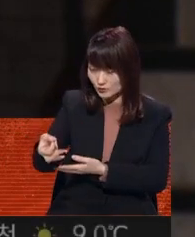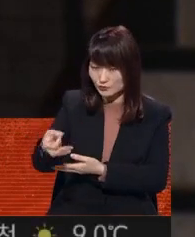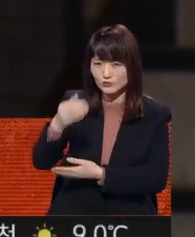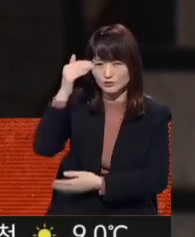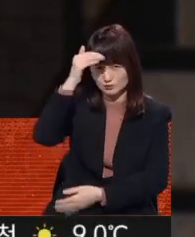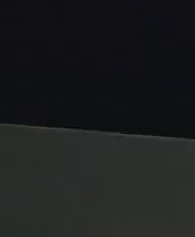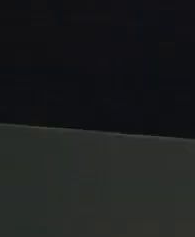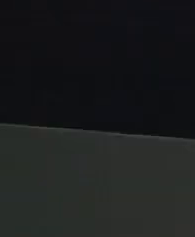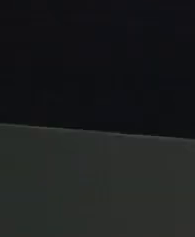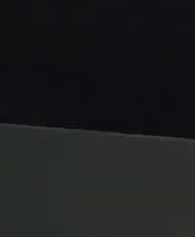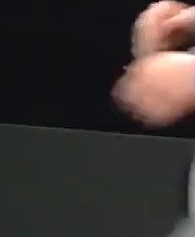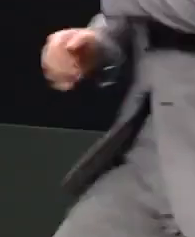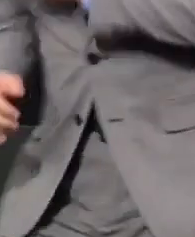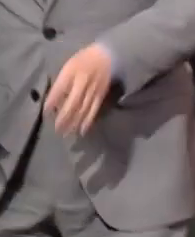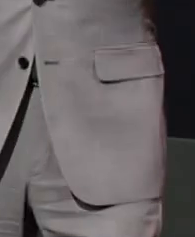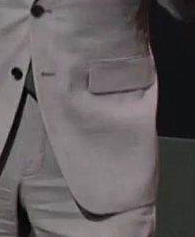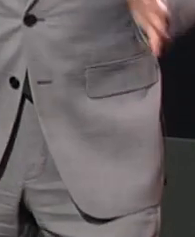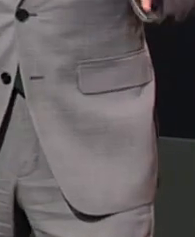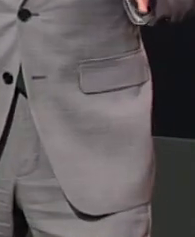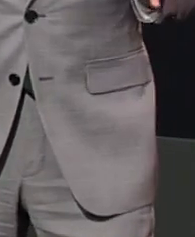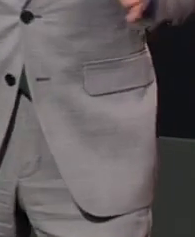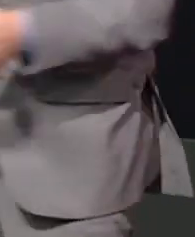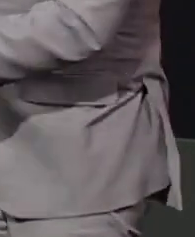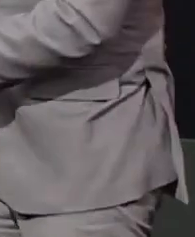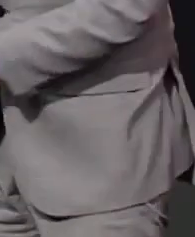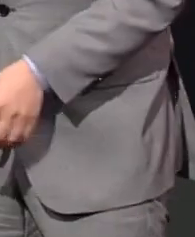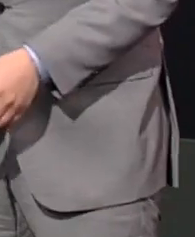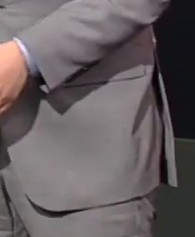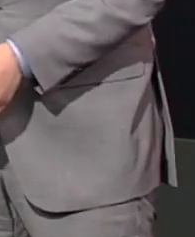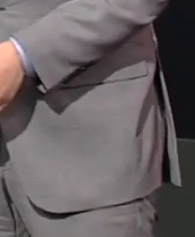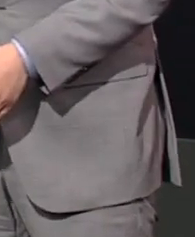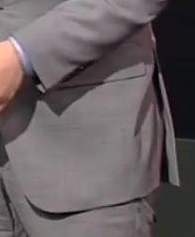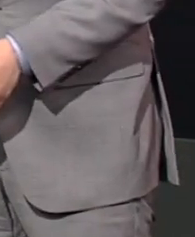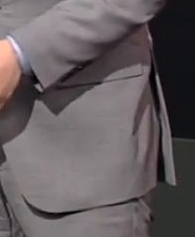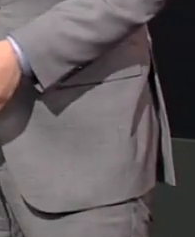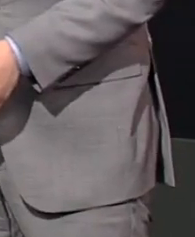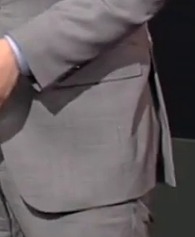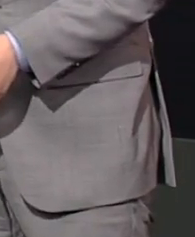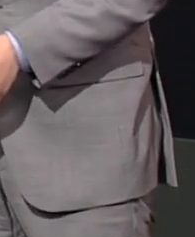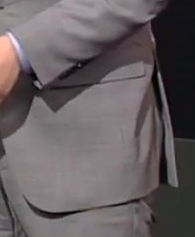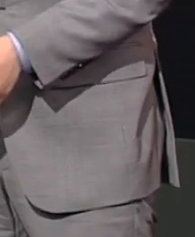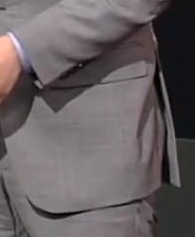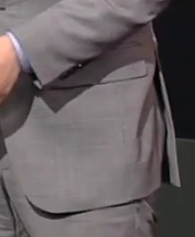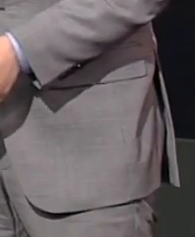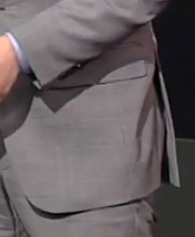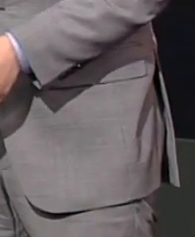됩니다 아직 안 끝났습니다 이거 눌러주세요